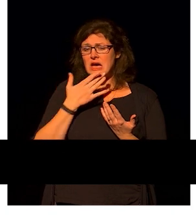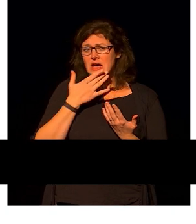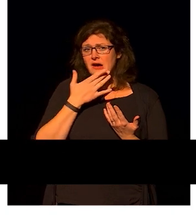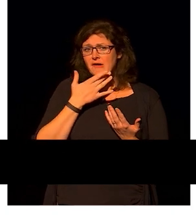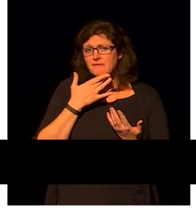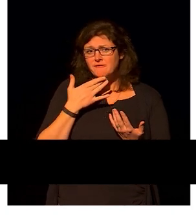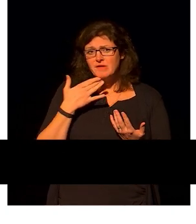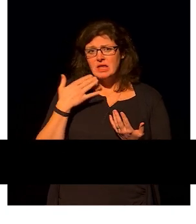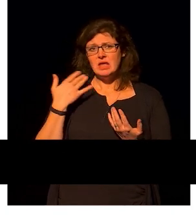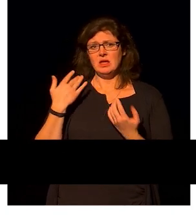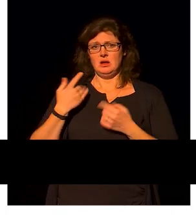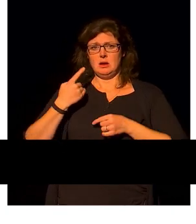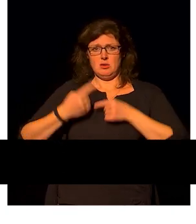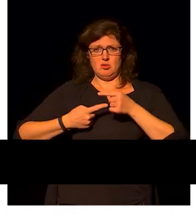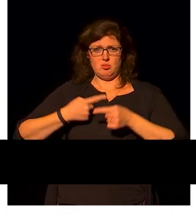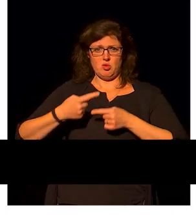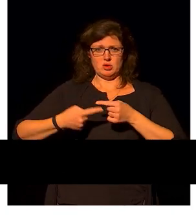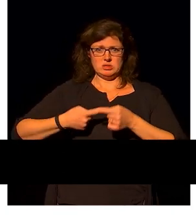Prozesse und auch